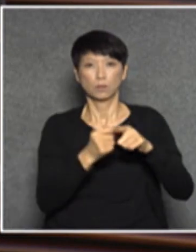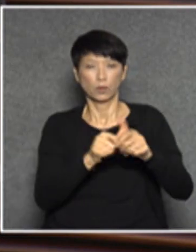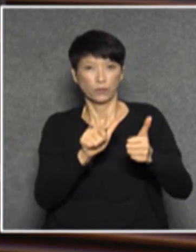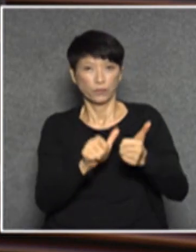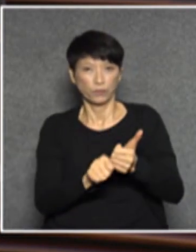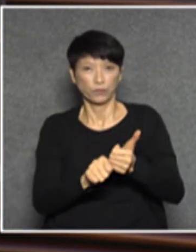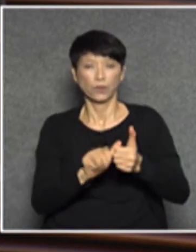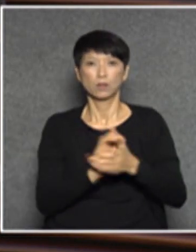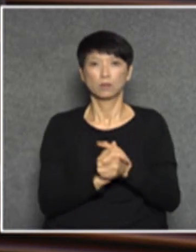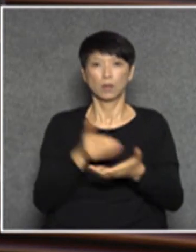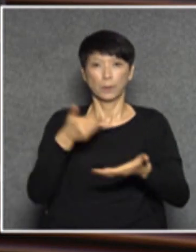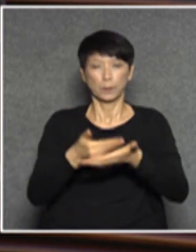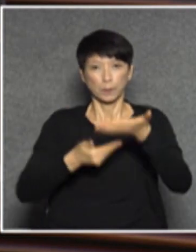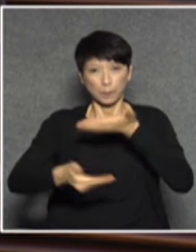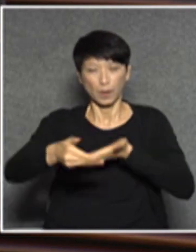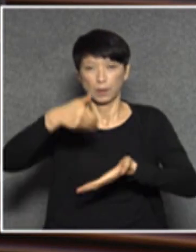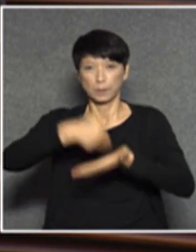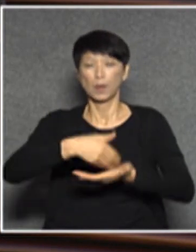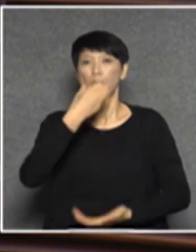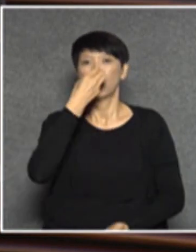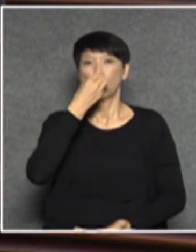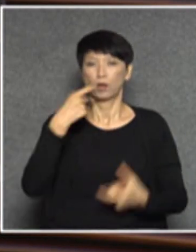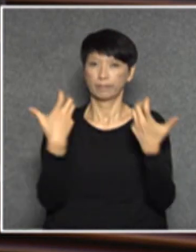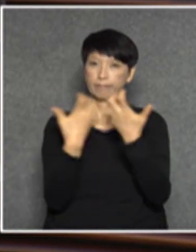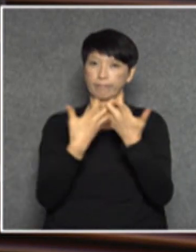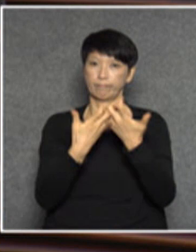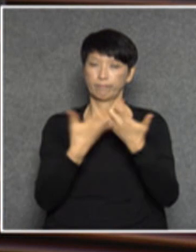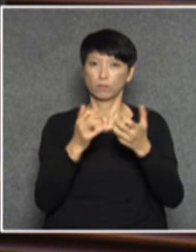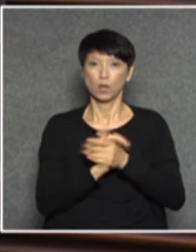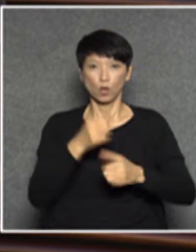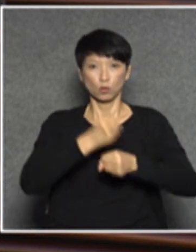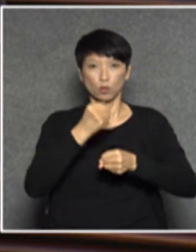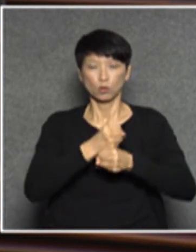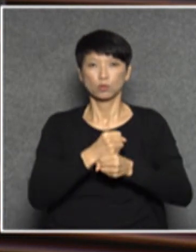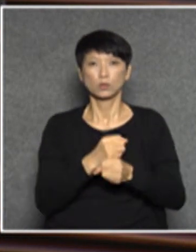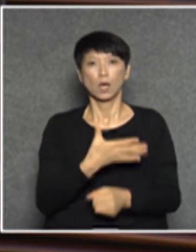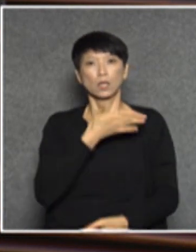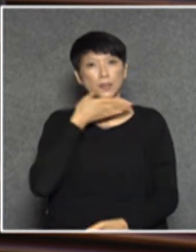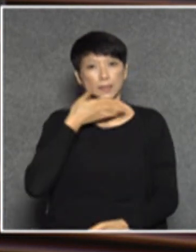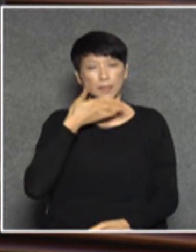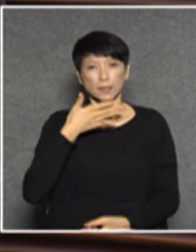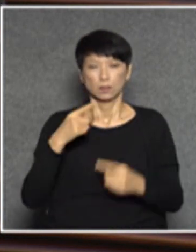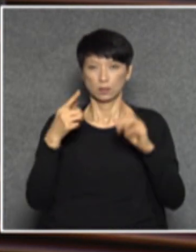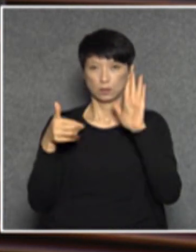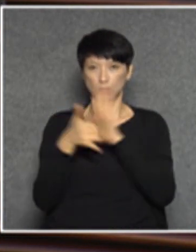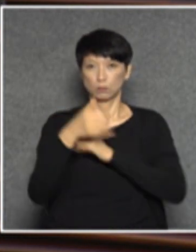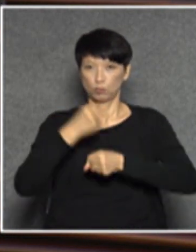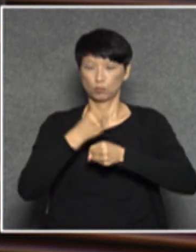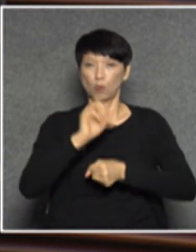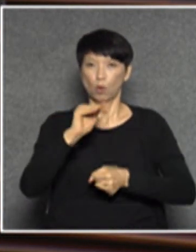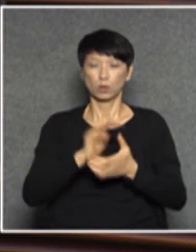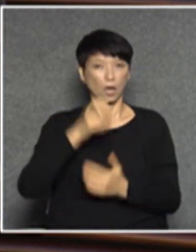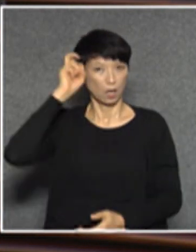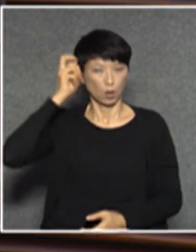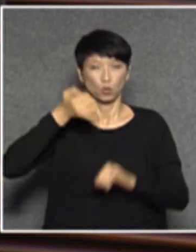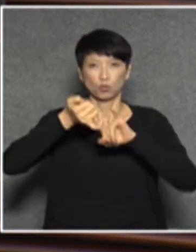們的交投結算在香港作進行，大量的工作可以給到香港年輕人朋友。而亦都考慮到上海本身